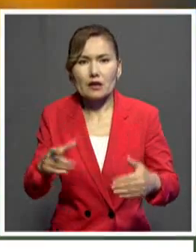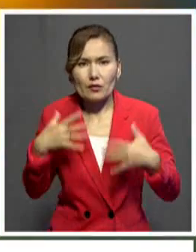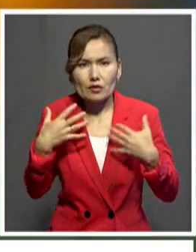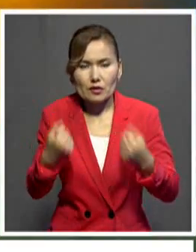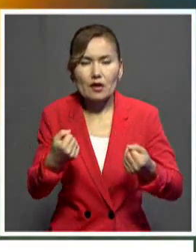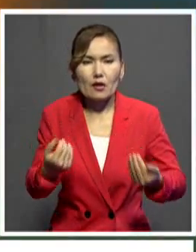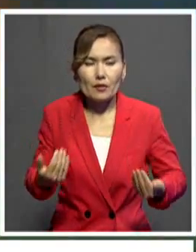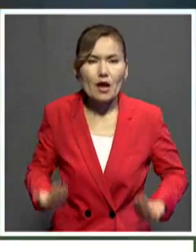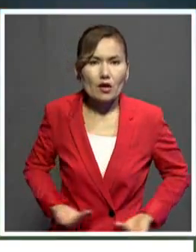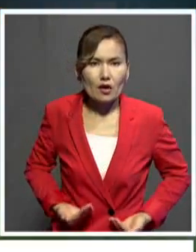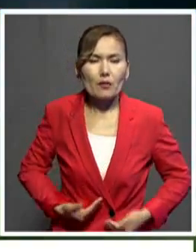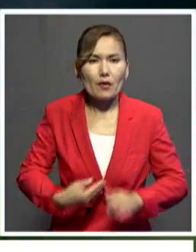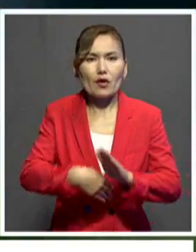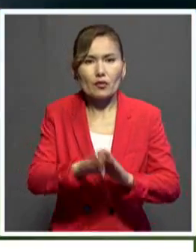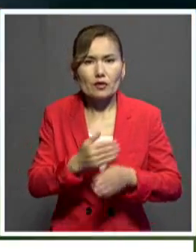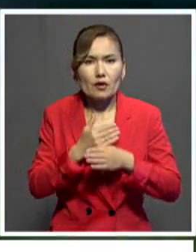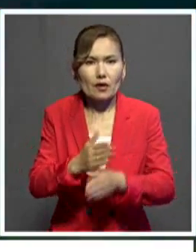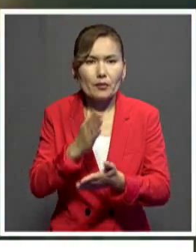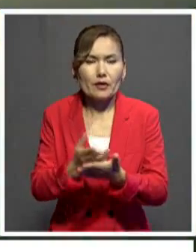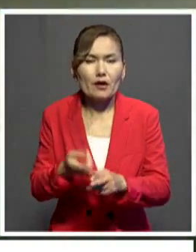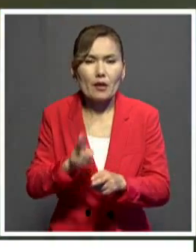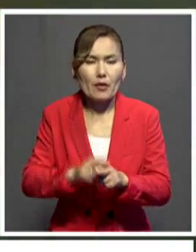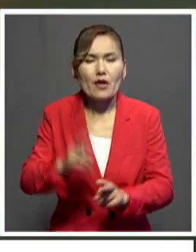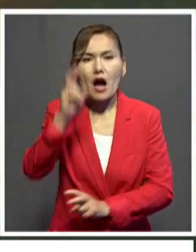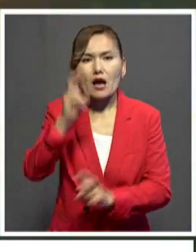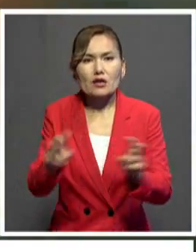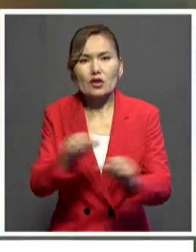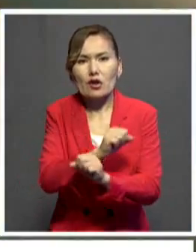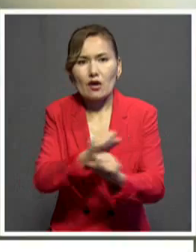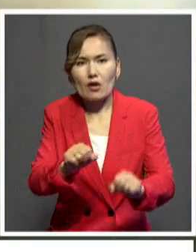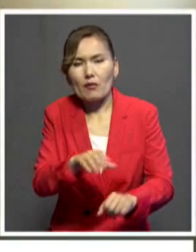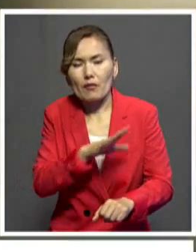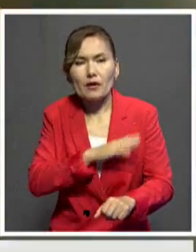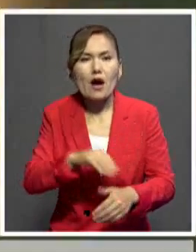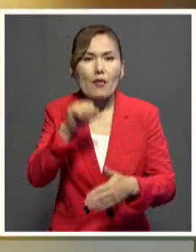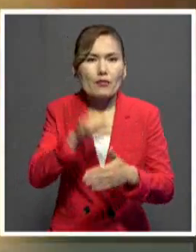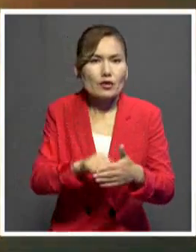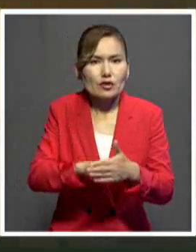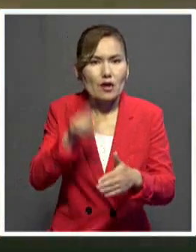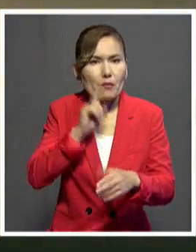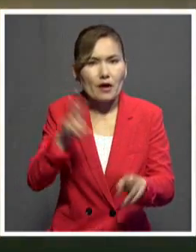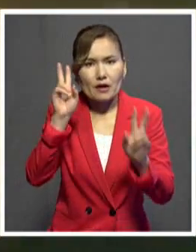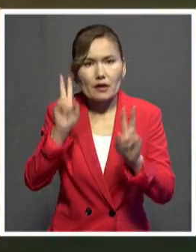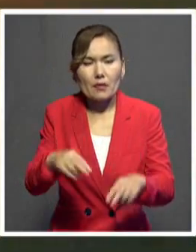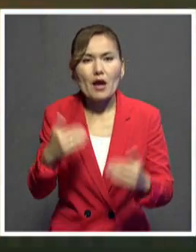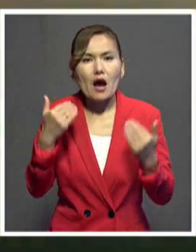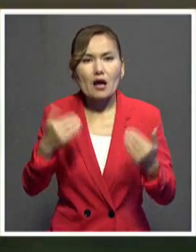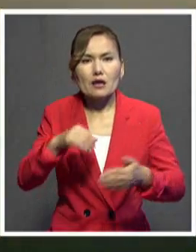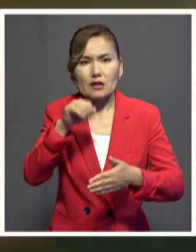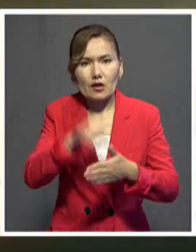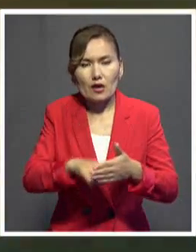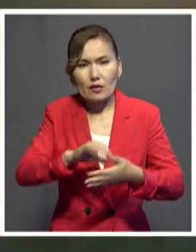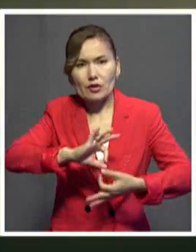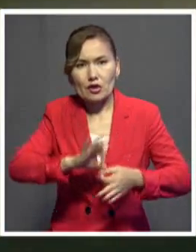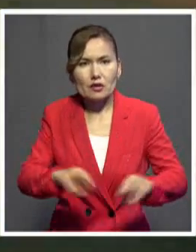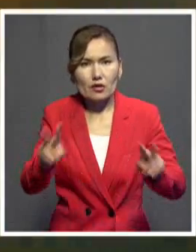Оқиға Чэнду қаласынан бірнеше сағаттық жердегі кәсіпорында болды. Әзірге жарылысқа не себеп болғаны белгісіз. Қазір апаттың мән-жайы